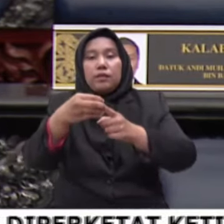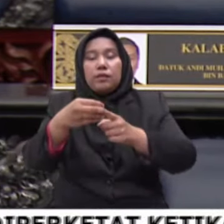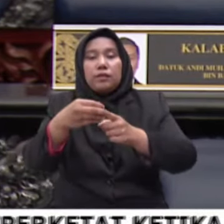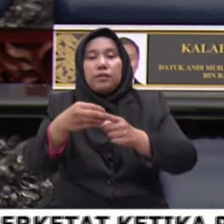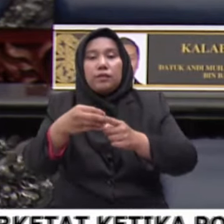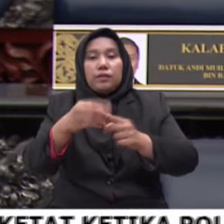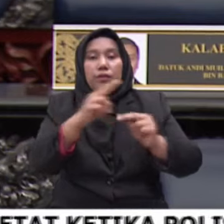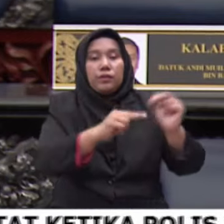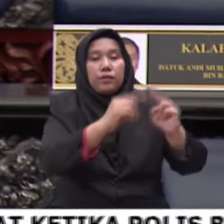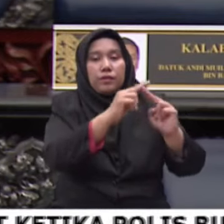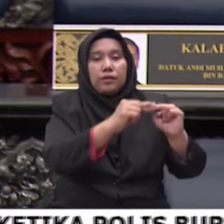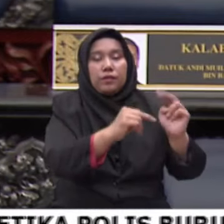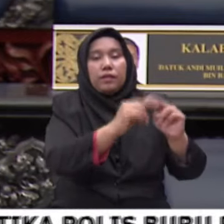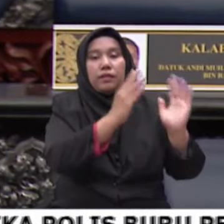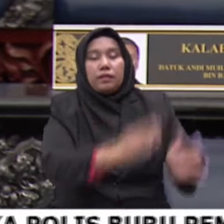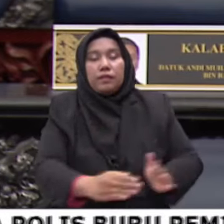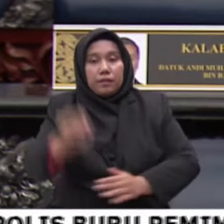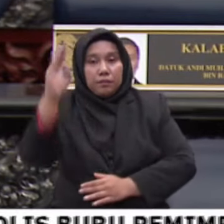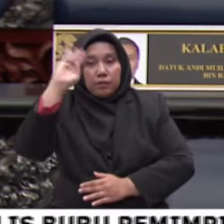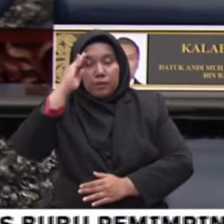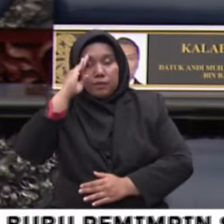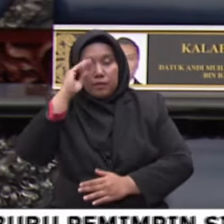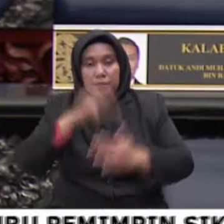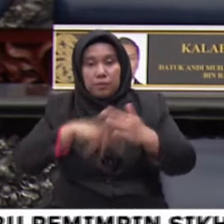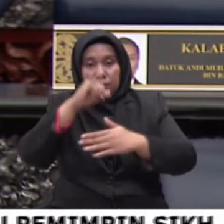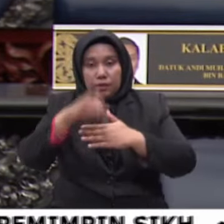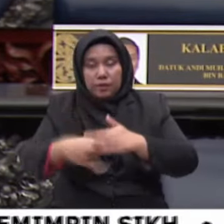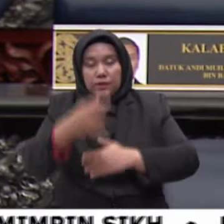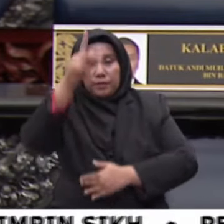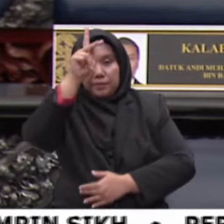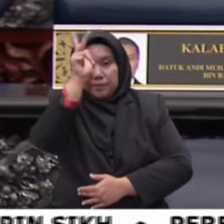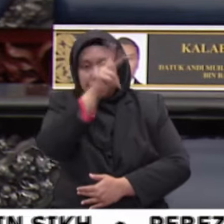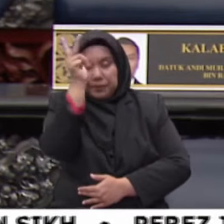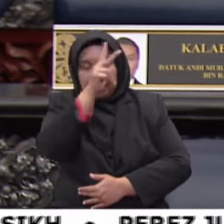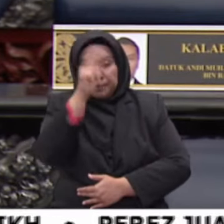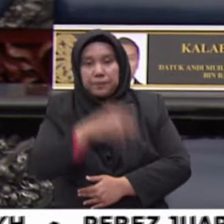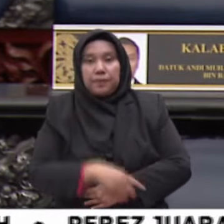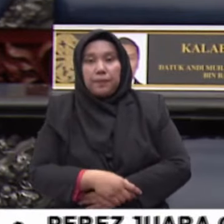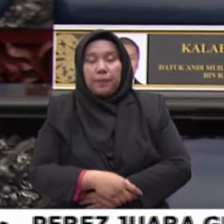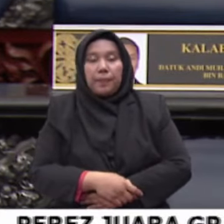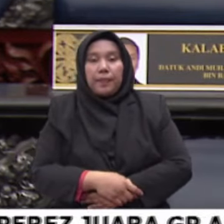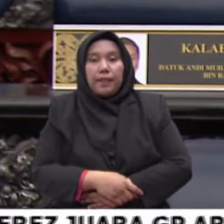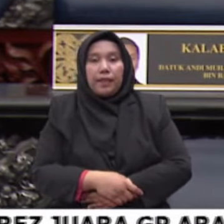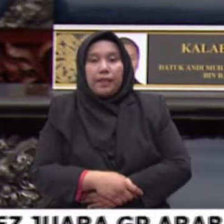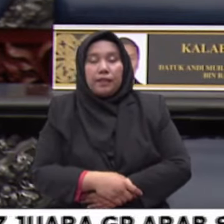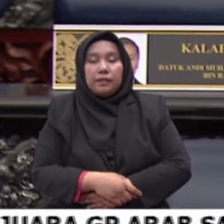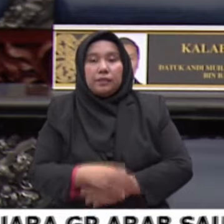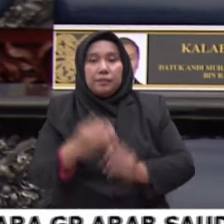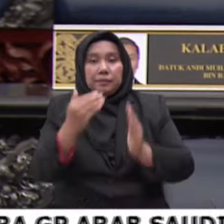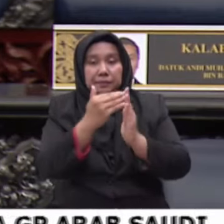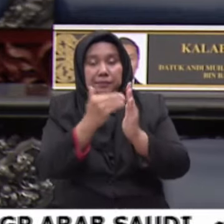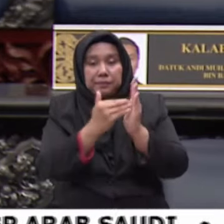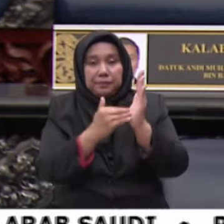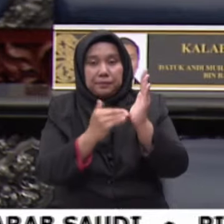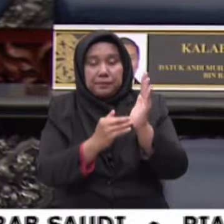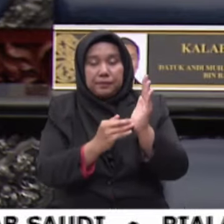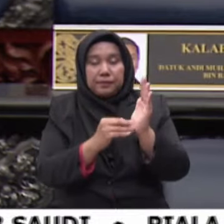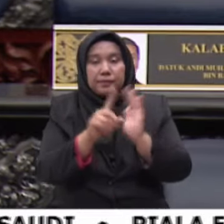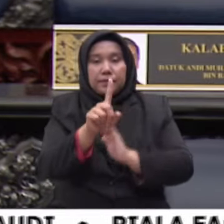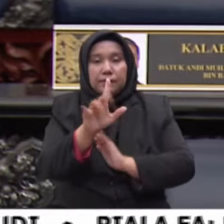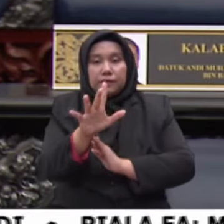dalam projek-projek kerajaan? Datuk Pengerusi, butiran 19530